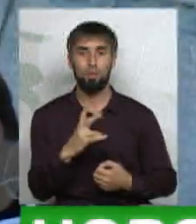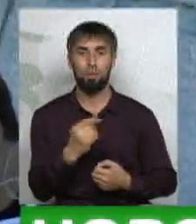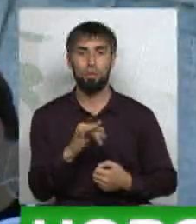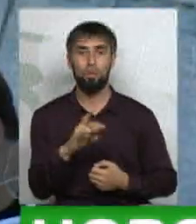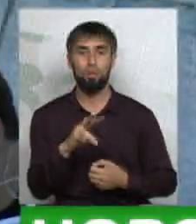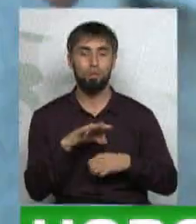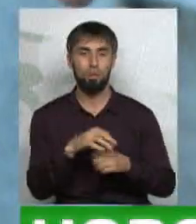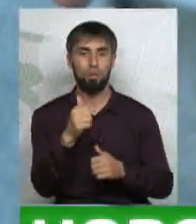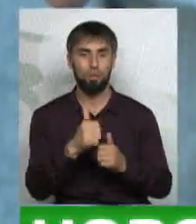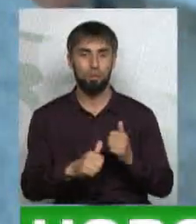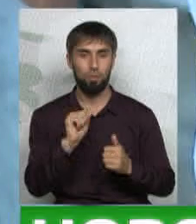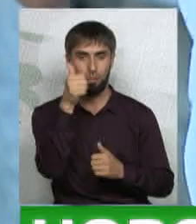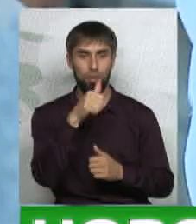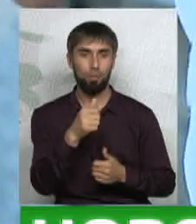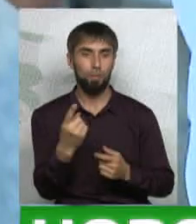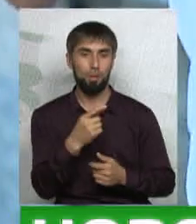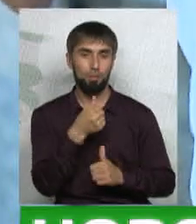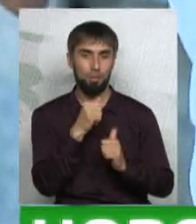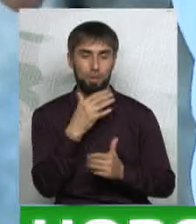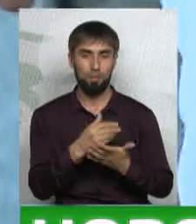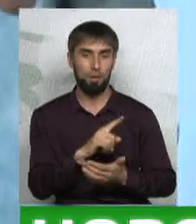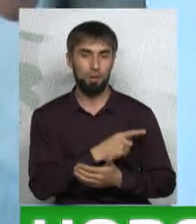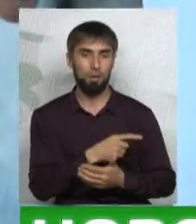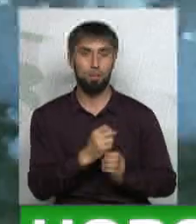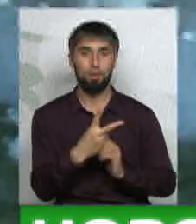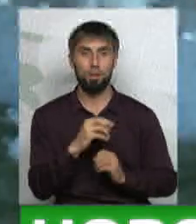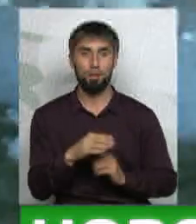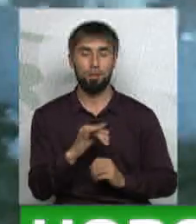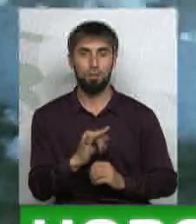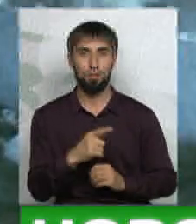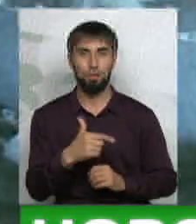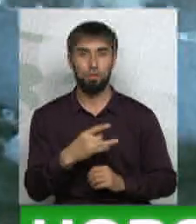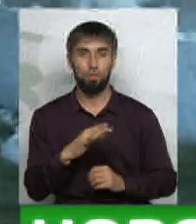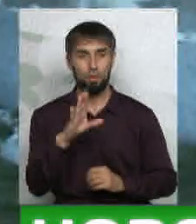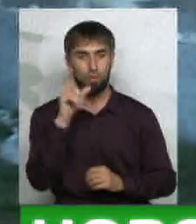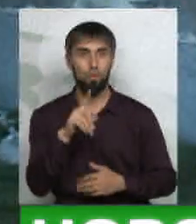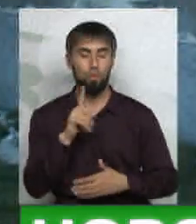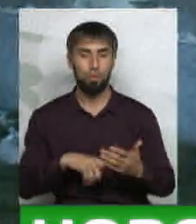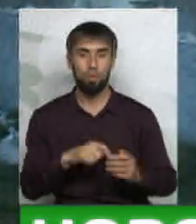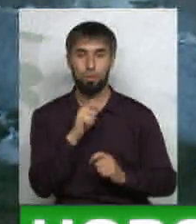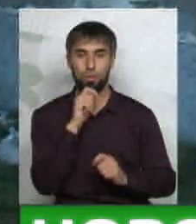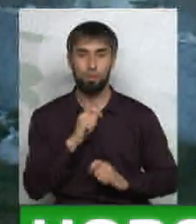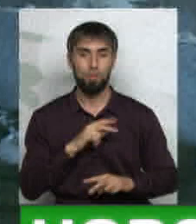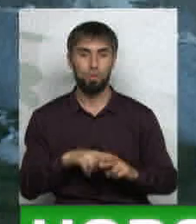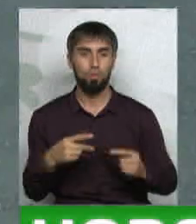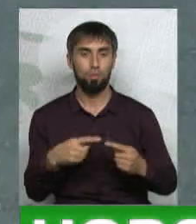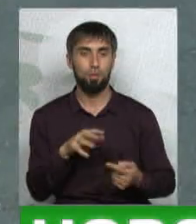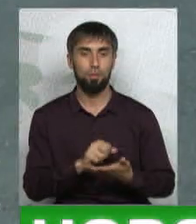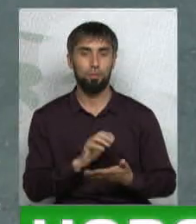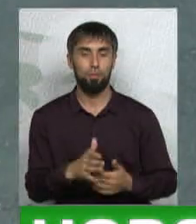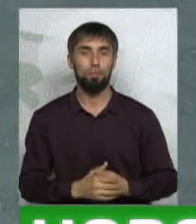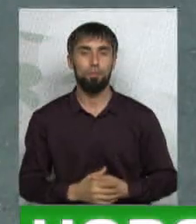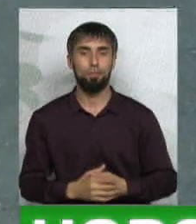проводится ежегодно. Впервые попробовать свои силы в массовом забеге решил 12-летний Исмаил Горакоев. Мальчик уверен, призовое место он точно займет. У